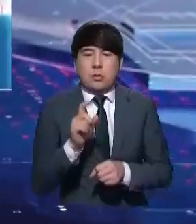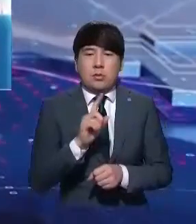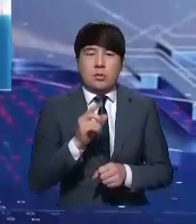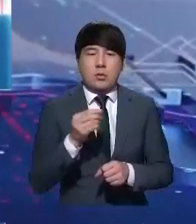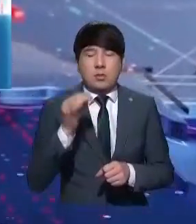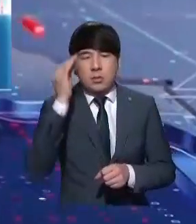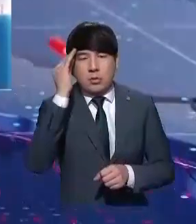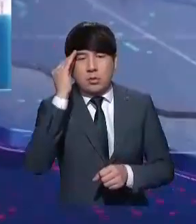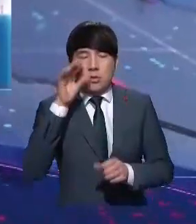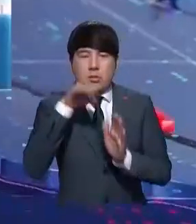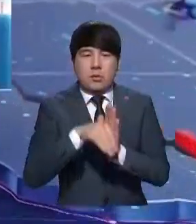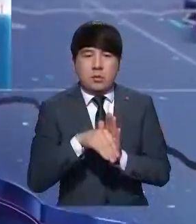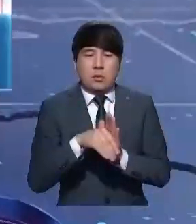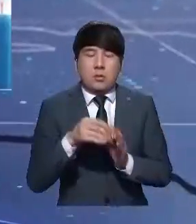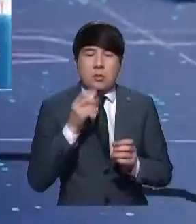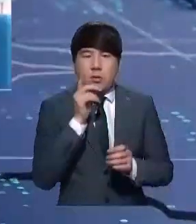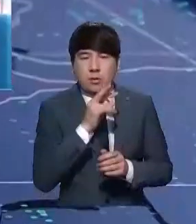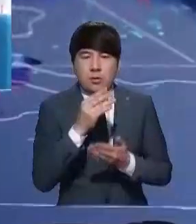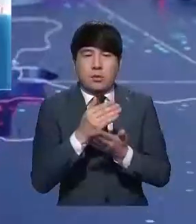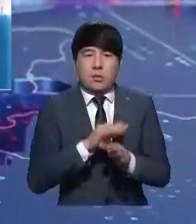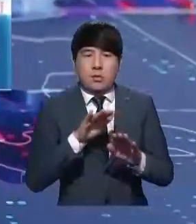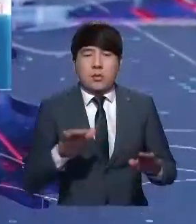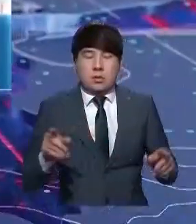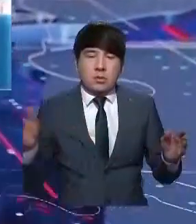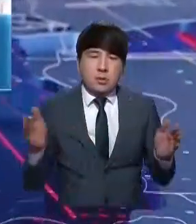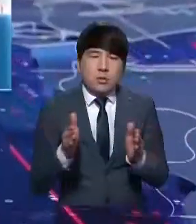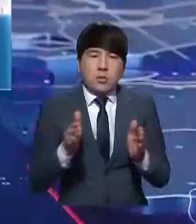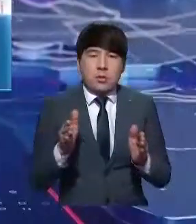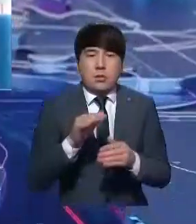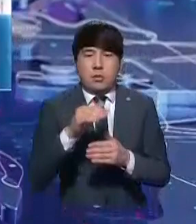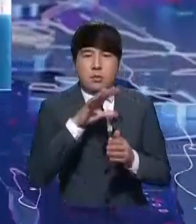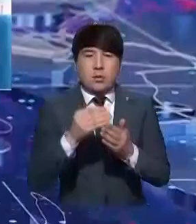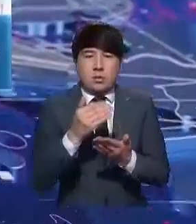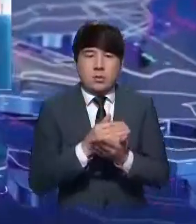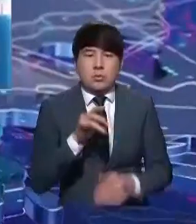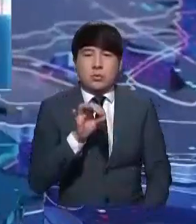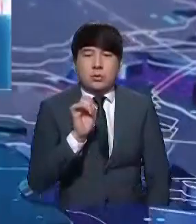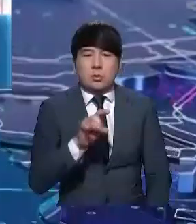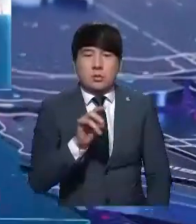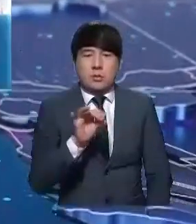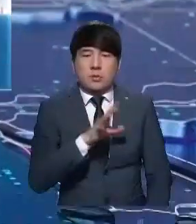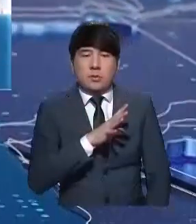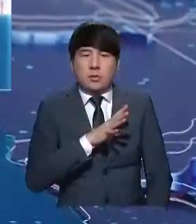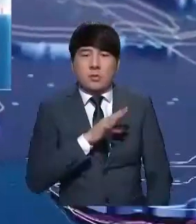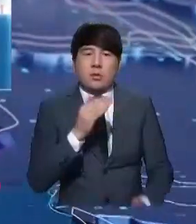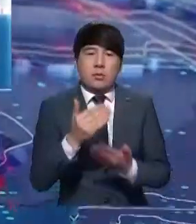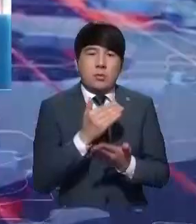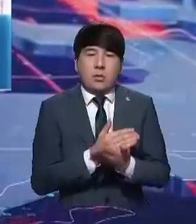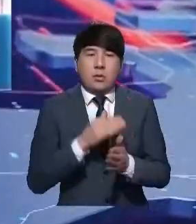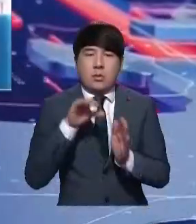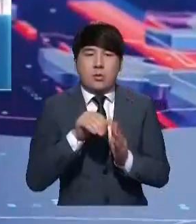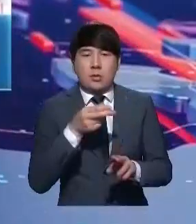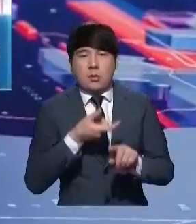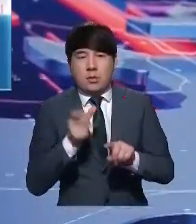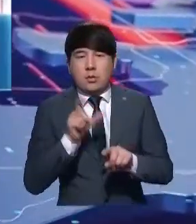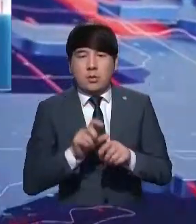нужно ограничить журналистов в публикациях, особенно когда подробности насилия, или же если они берут интервью не у участников